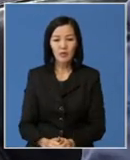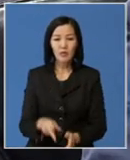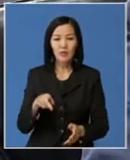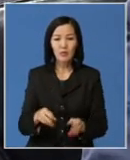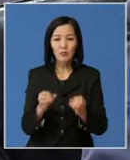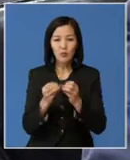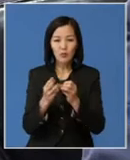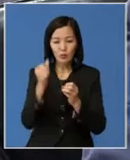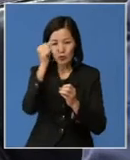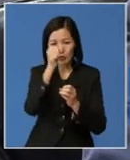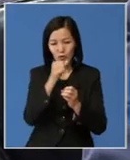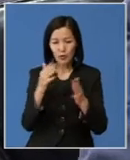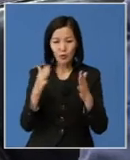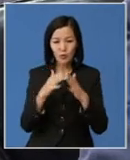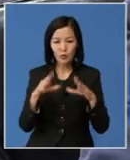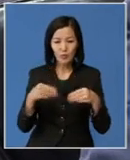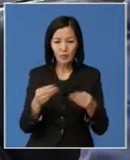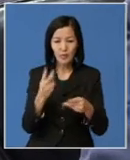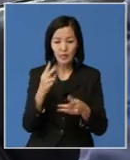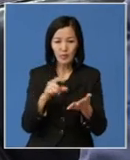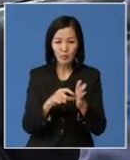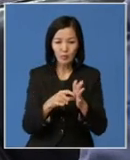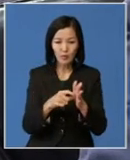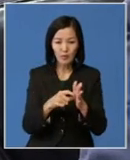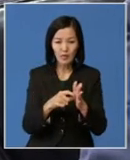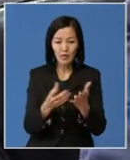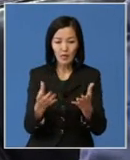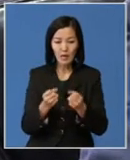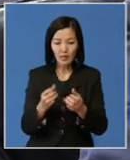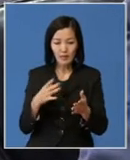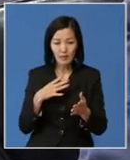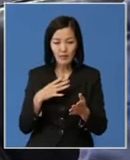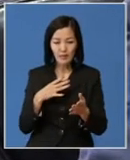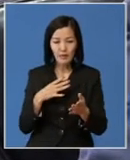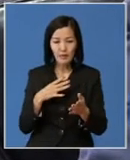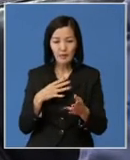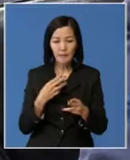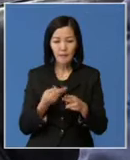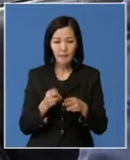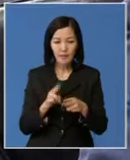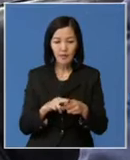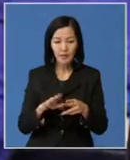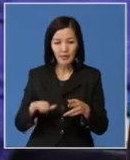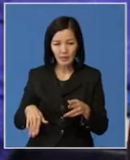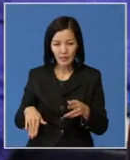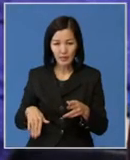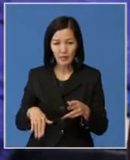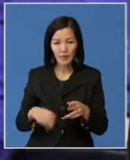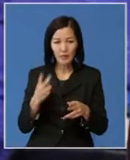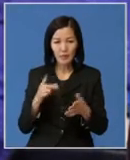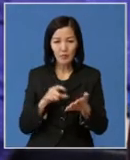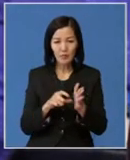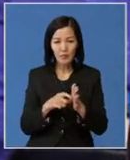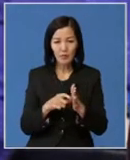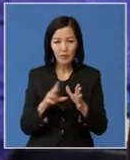2013 жылы бұл кісіге үй берілген. Екі бөлмелі үй бұл кісі сол кезде алған, бірақ кейіннен маған екі бөлмелі